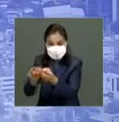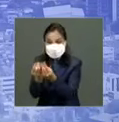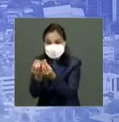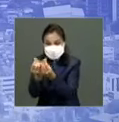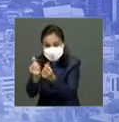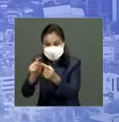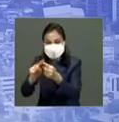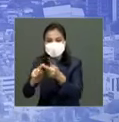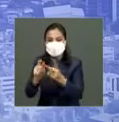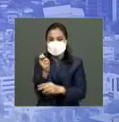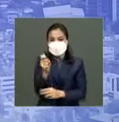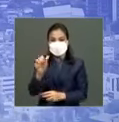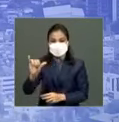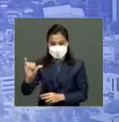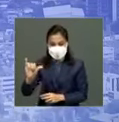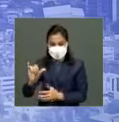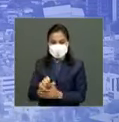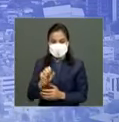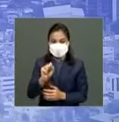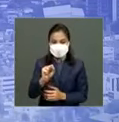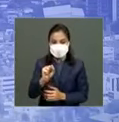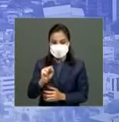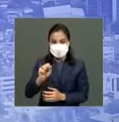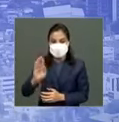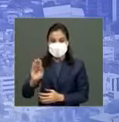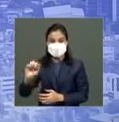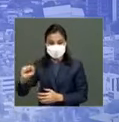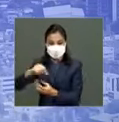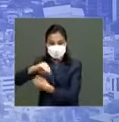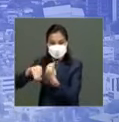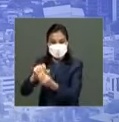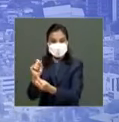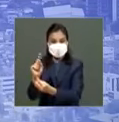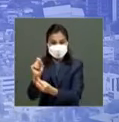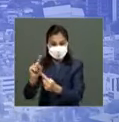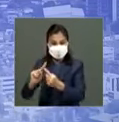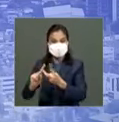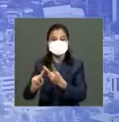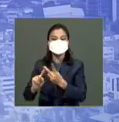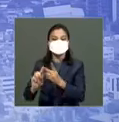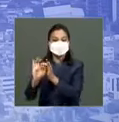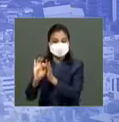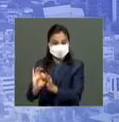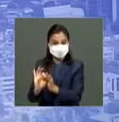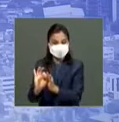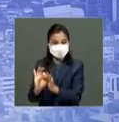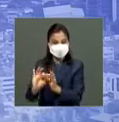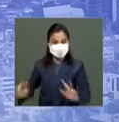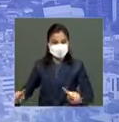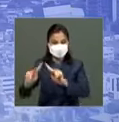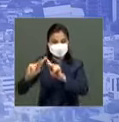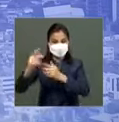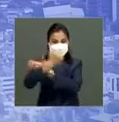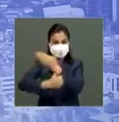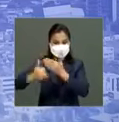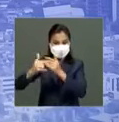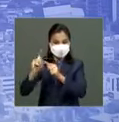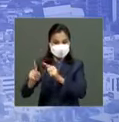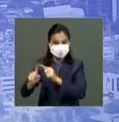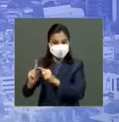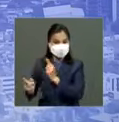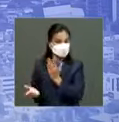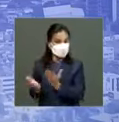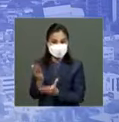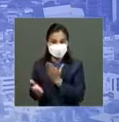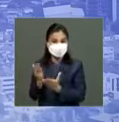อย.หรือจะเป็นสบส.ทางด้านเศรษฐกิจหรือจะเกี่ยวข้องเกี่ยวโยงกันกับกระทรวงการต่างประเทศอื่นๆอะไรก็แล้วแต่นะ